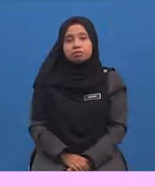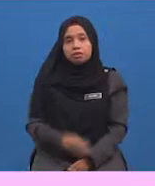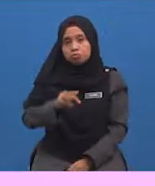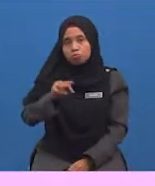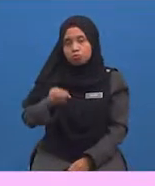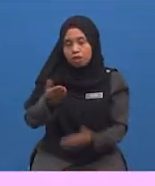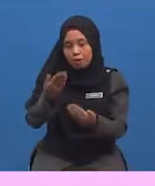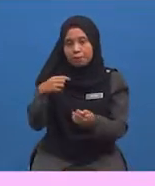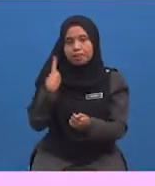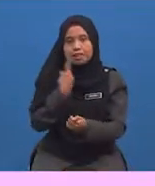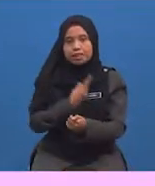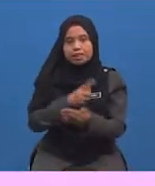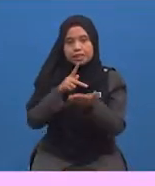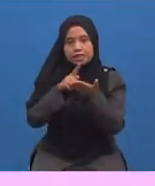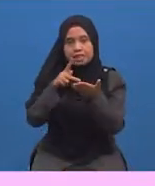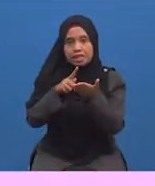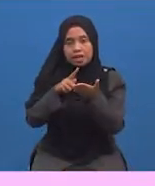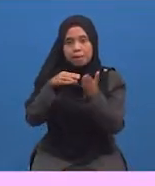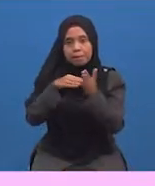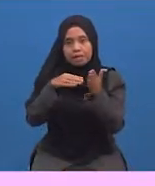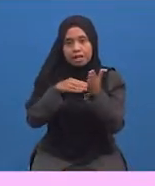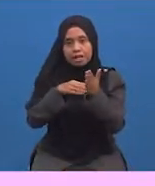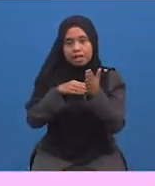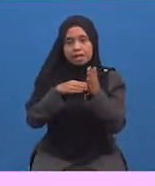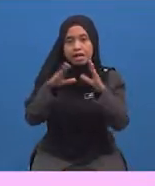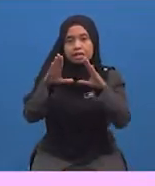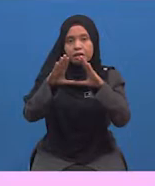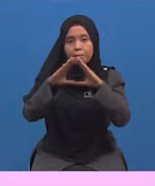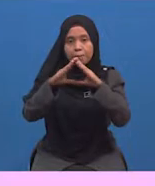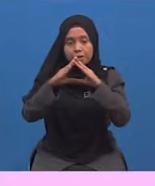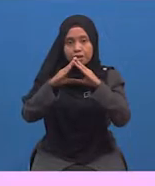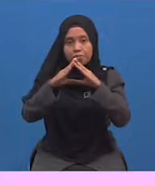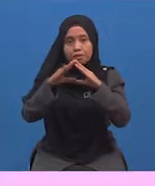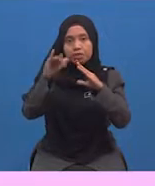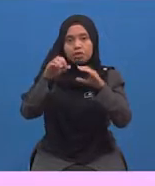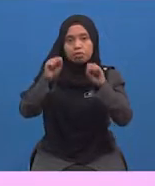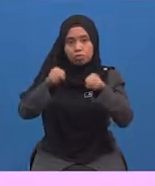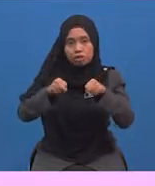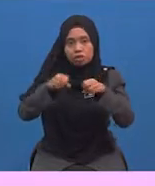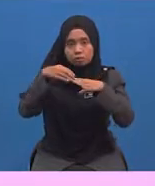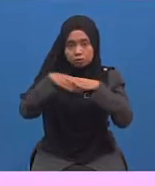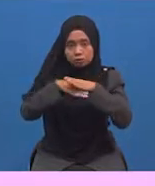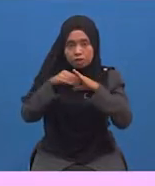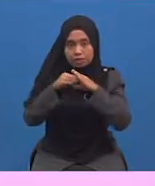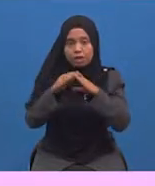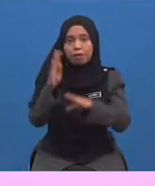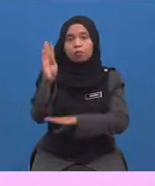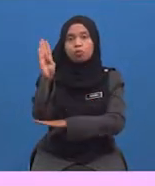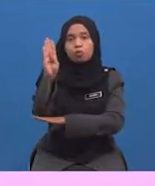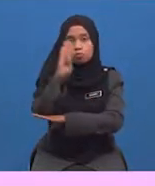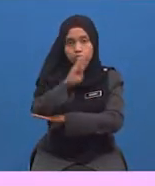Murid-murid, mari kita kira bilangan piramid yang sama saiz yang boleh dimuatkan dalam kubus.